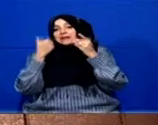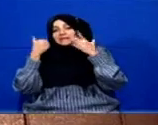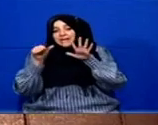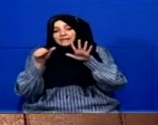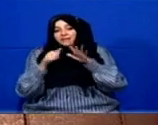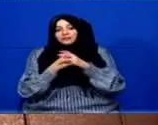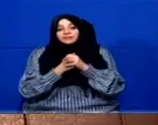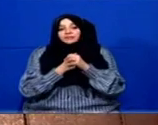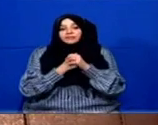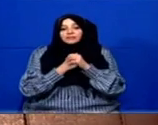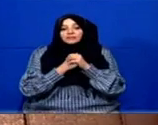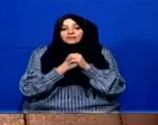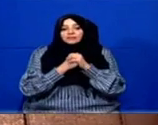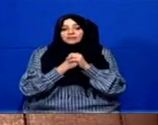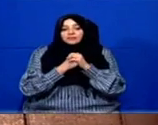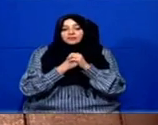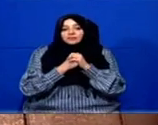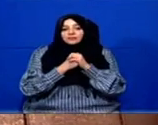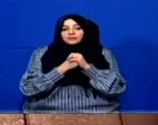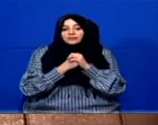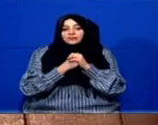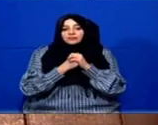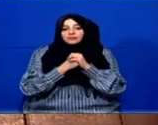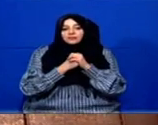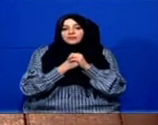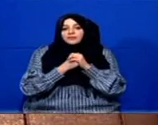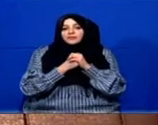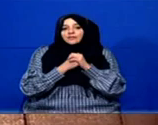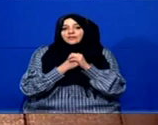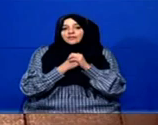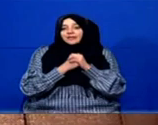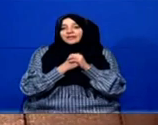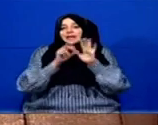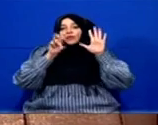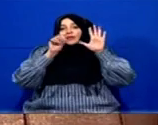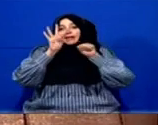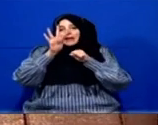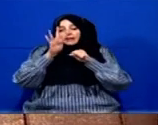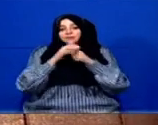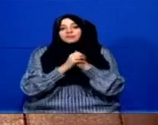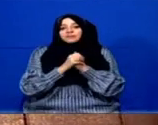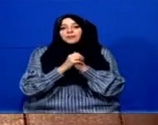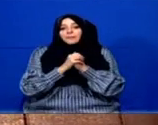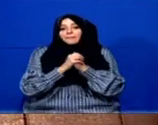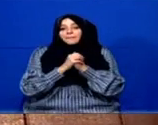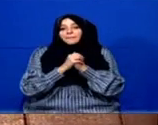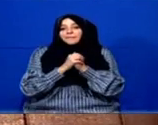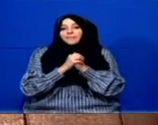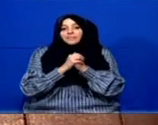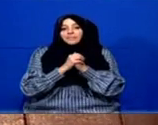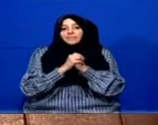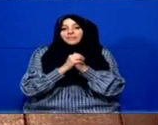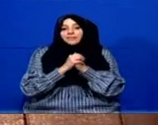بالنسبه الاصل القديم مضروب في العدد 16 شو يساوي 48 يساوي ثمانيه